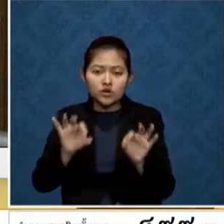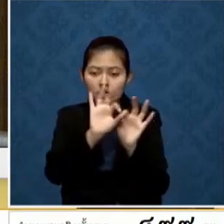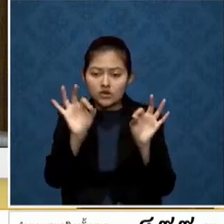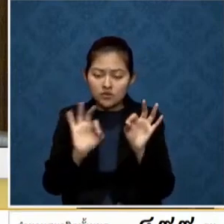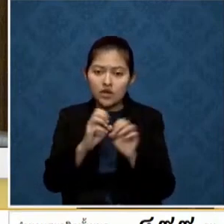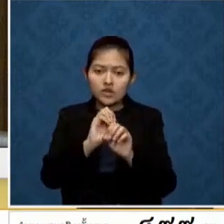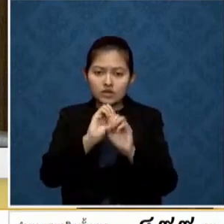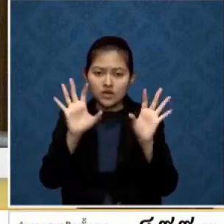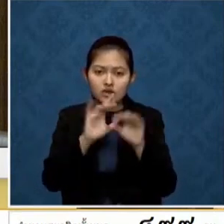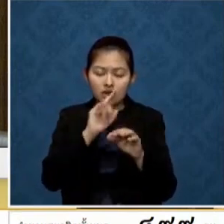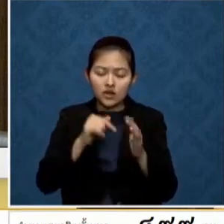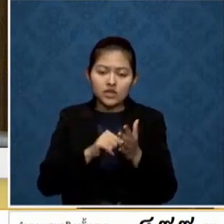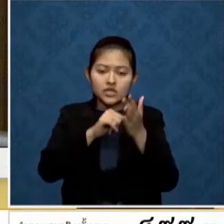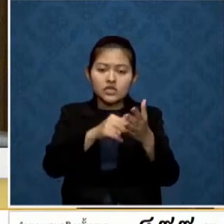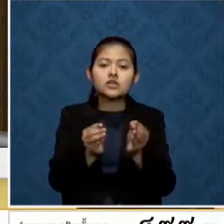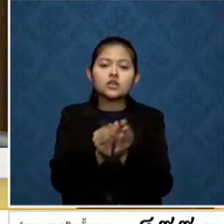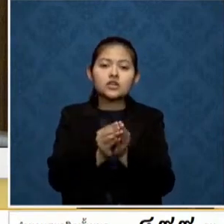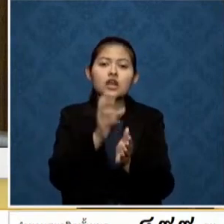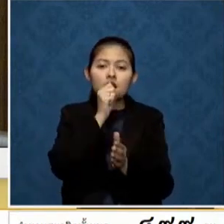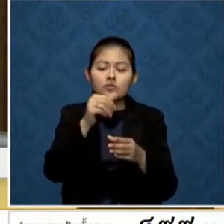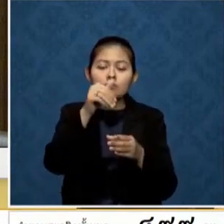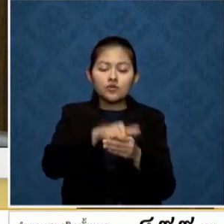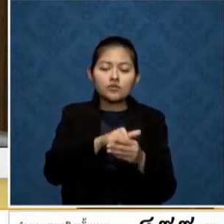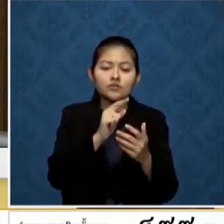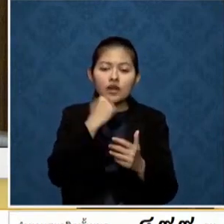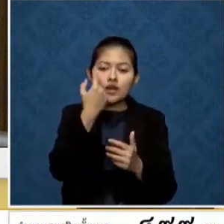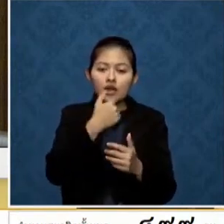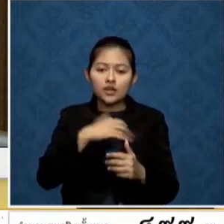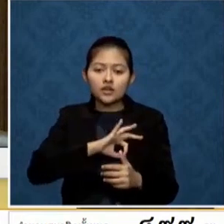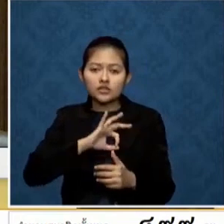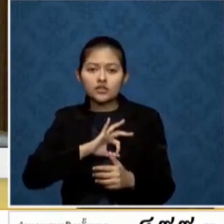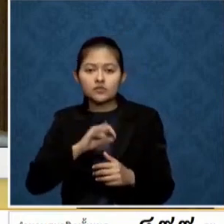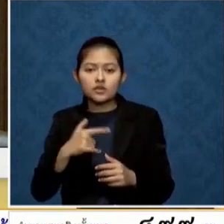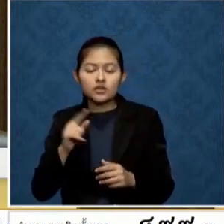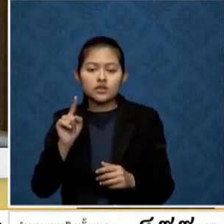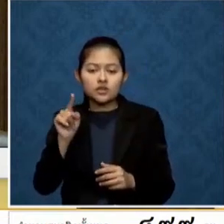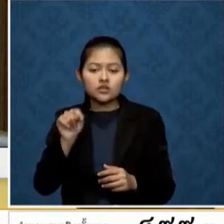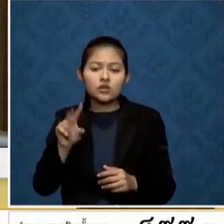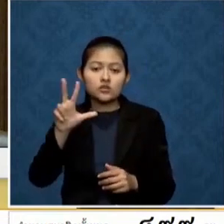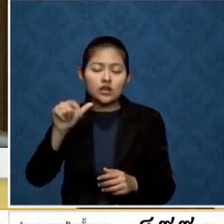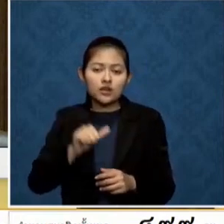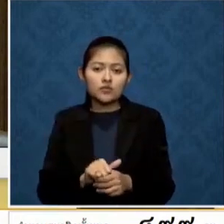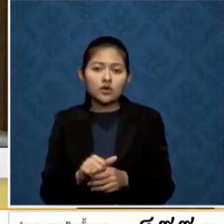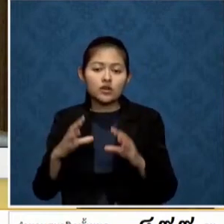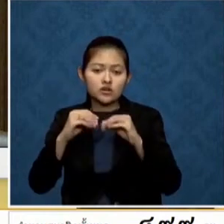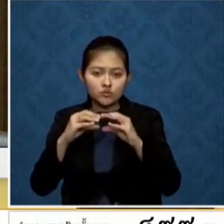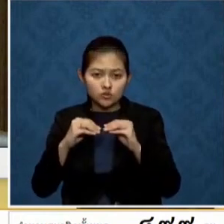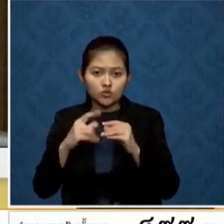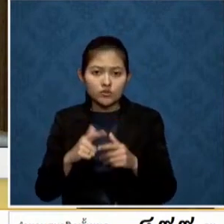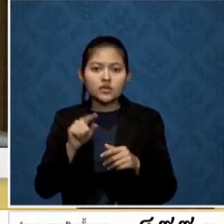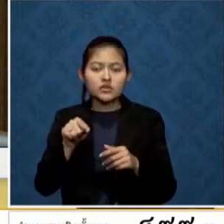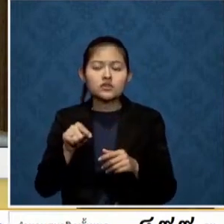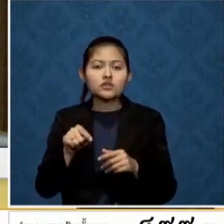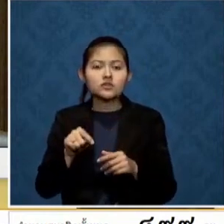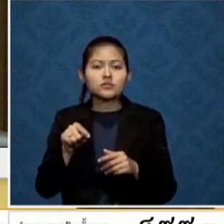กรณีที่สมาชิกเสนอยัตติให้ลงคะแนนลับตามวรรค 1ถ้ามีสมาชิกคัดค้าและมีผู้รับรองไม่น้อยกว่า 1ใน 3ของสมาชิกในที่ประชุมให้ถือเป็น